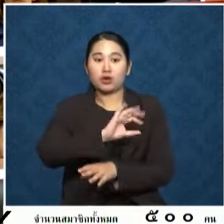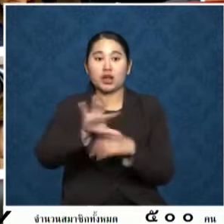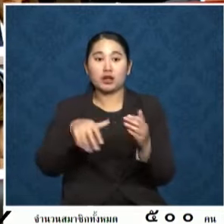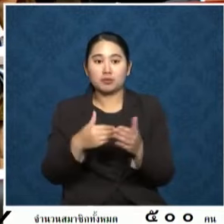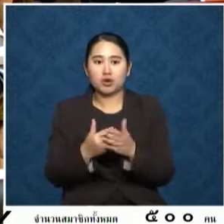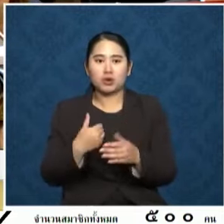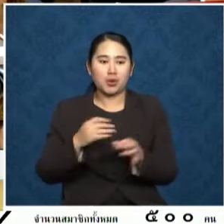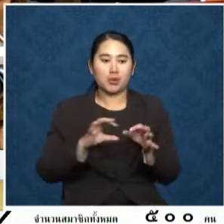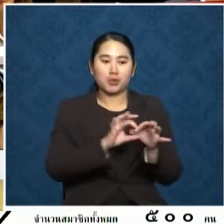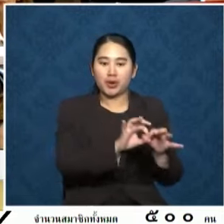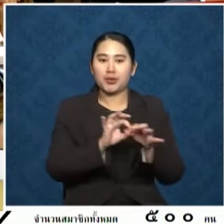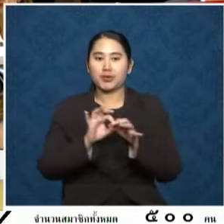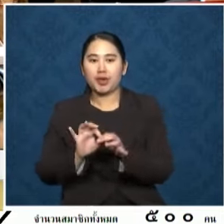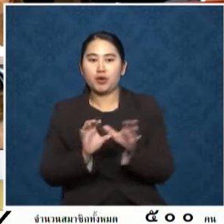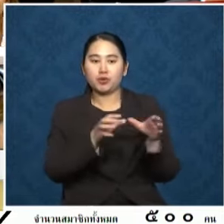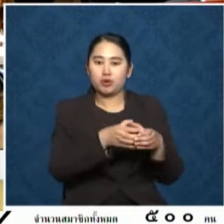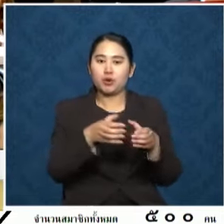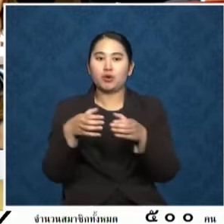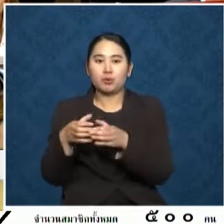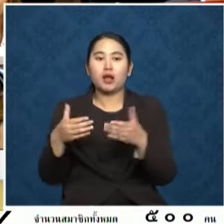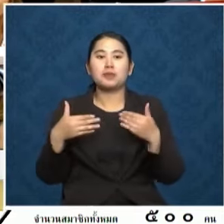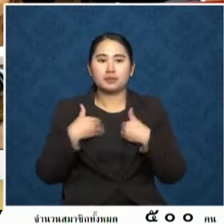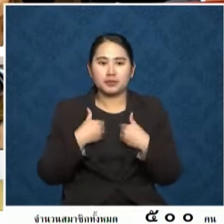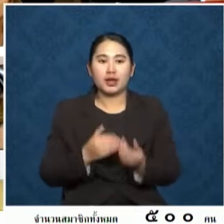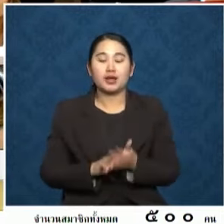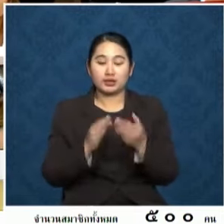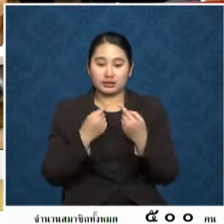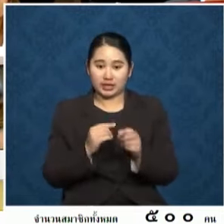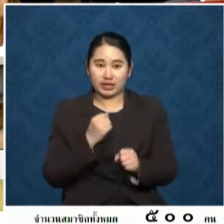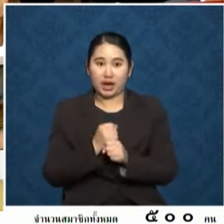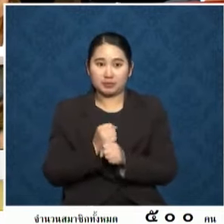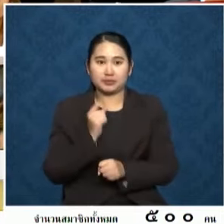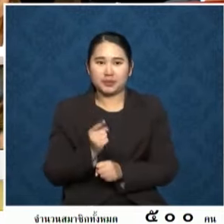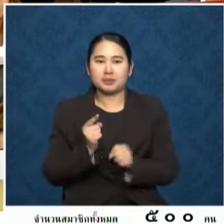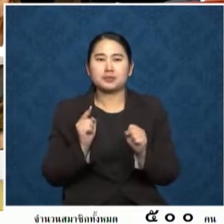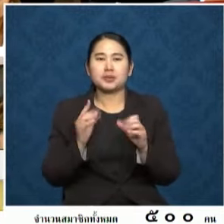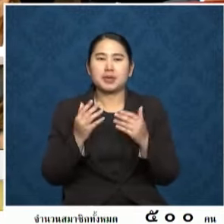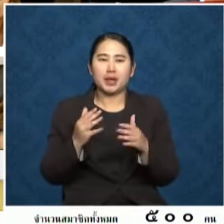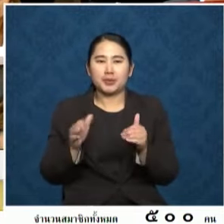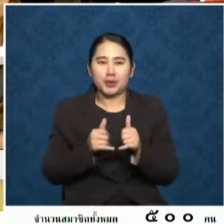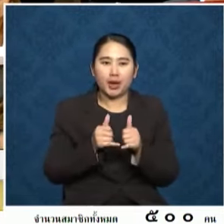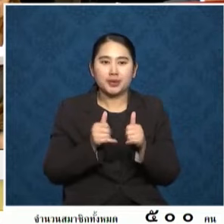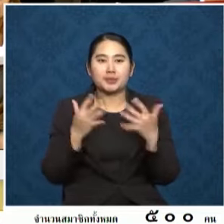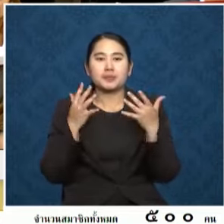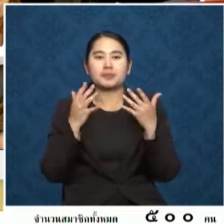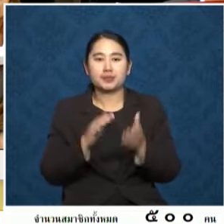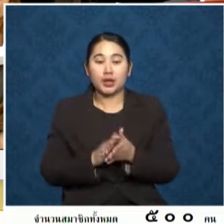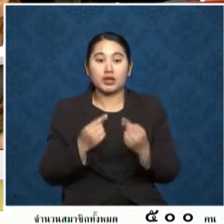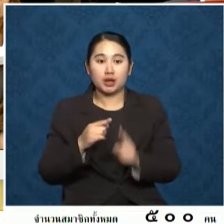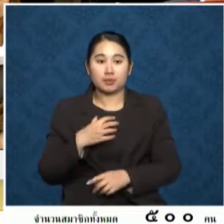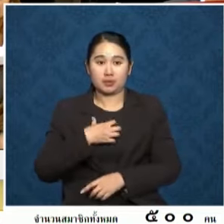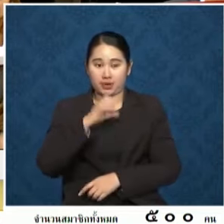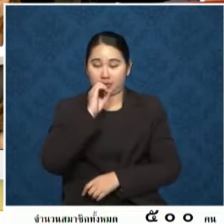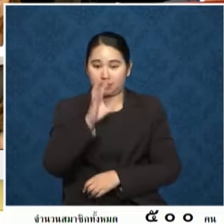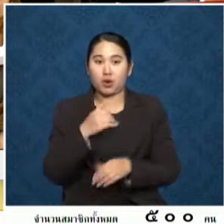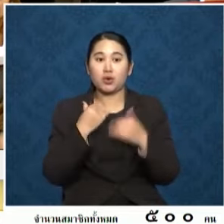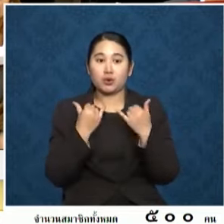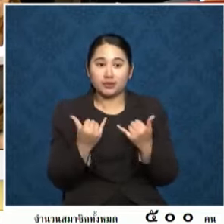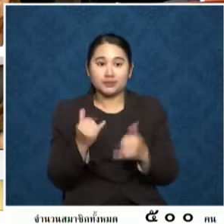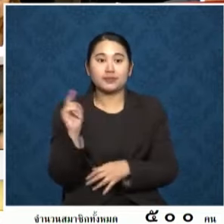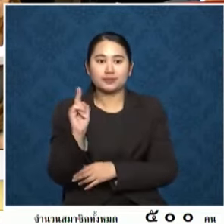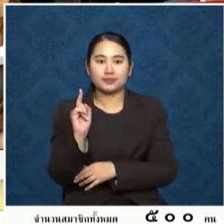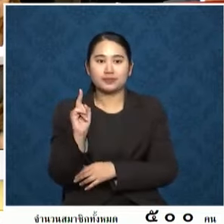ถูกโยงไปกลุ่มนั้นกลุ่มนี้ตลอดเวลาทั้งที่การกระทำจริงๆแล้วมันไม่ได้เป็นขนาดนั้นดังนั้นเนี่ยสิ่งที่ผมอยากให้มีในวัน